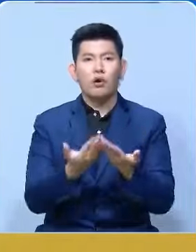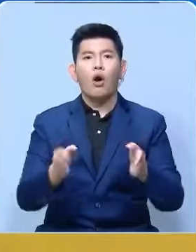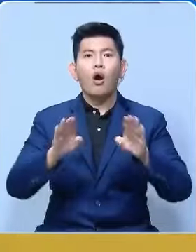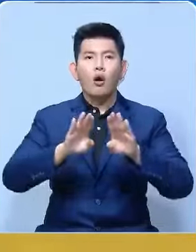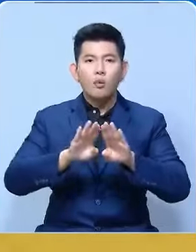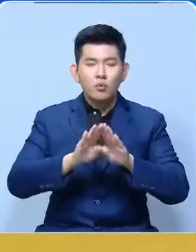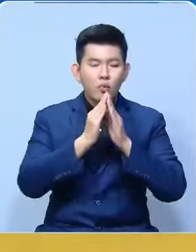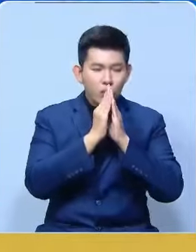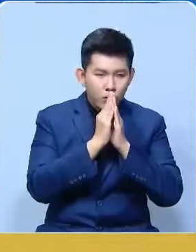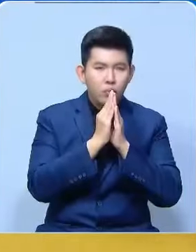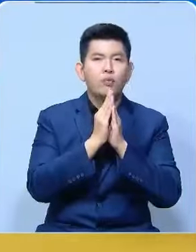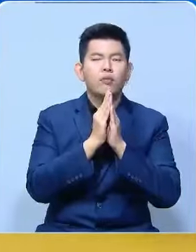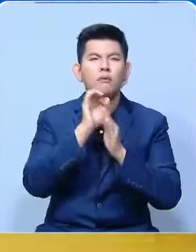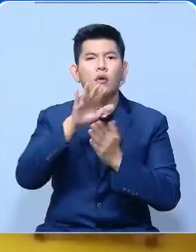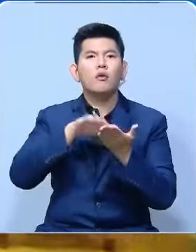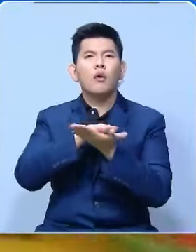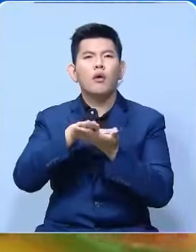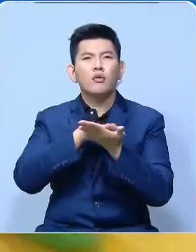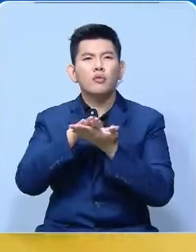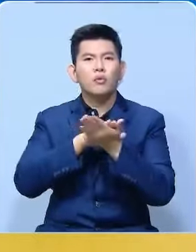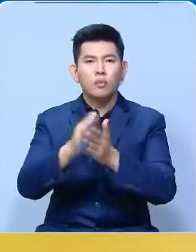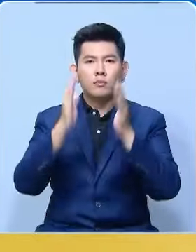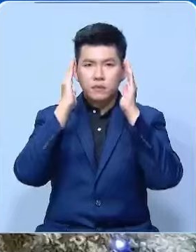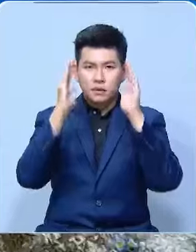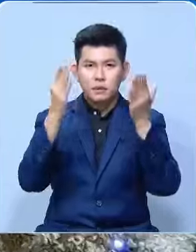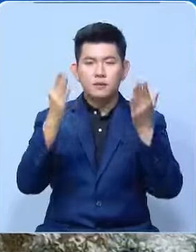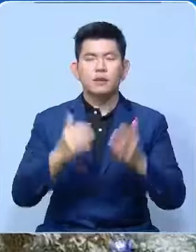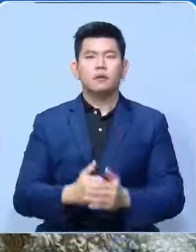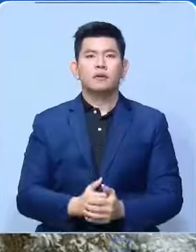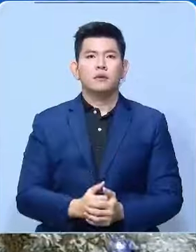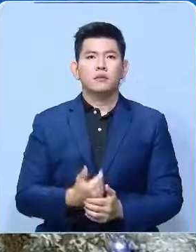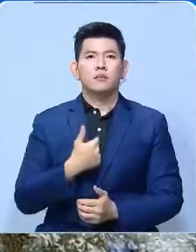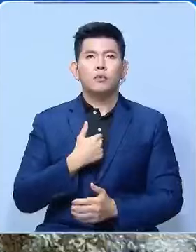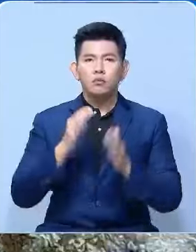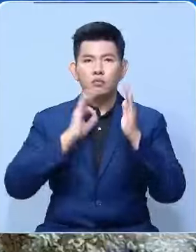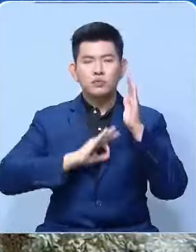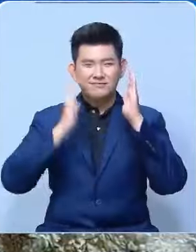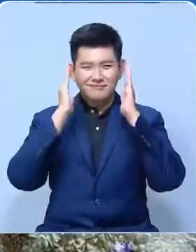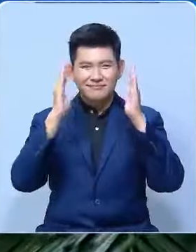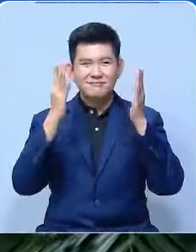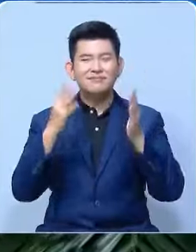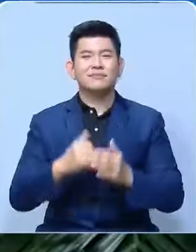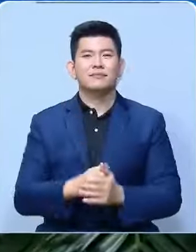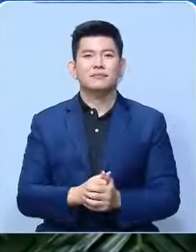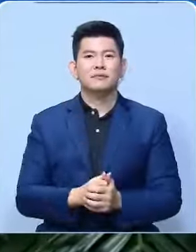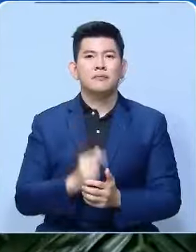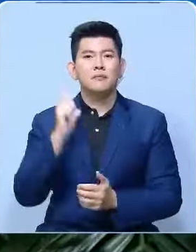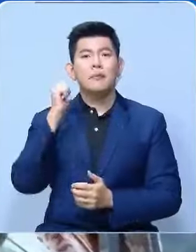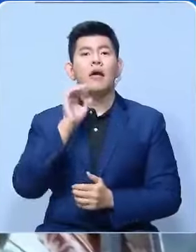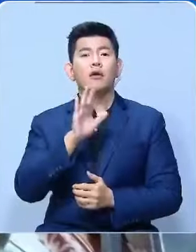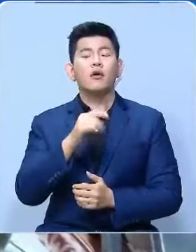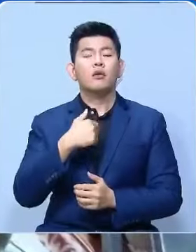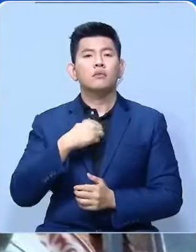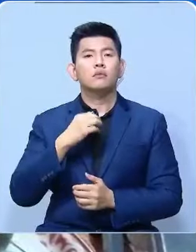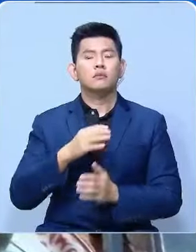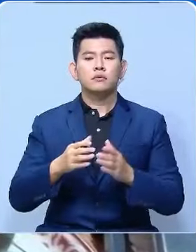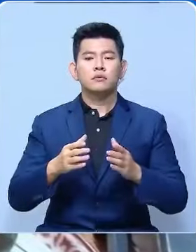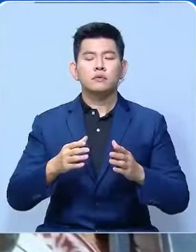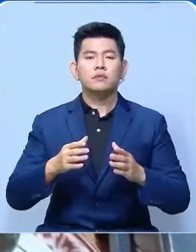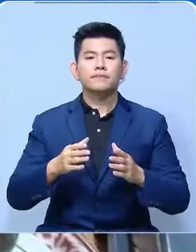ก็กล่าวคำขอโทษบอกว่ามันเป็นอุบัติอุบัติเหตุจริงๆผมไม่ได้เจตนาแม่และสามีของผู้เสียชีวิตก็รับไหว้ด้วยสีหน้าที่ยัง